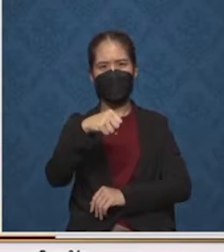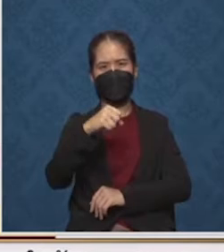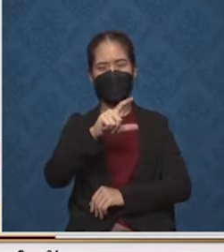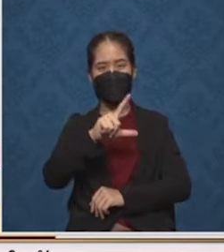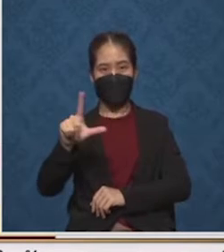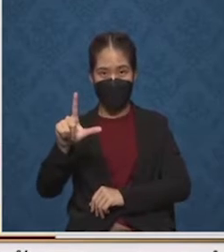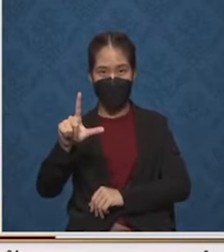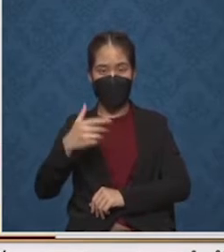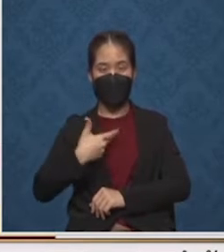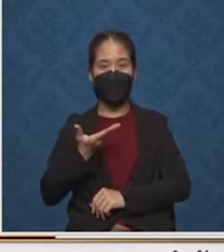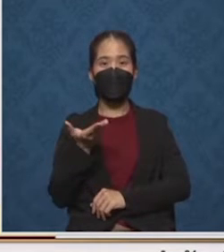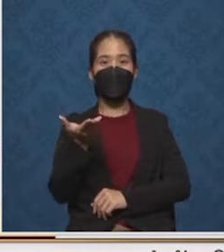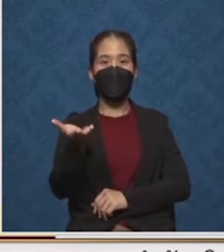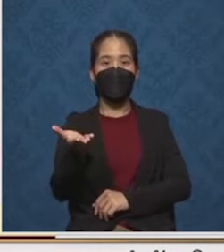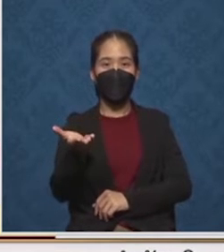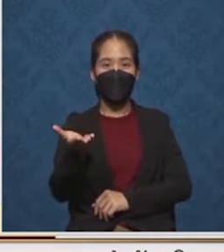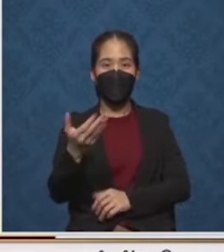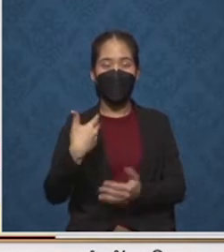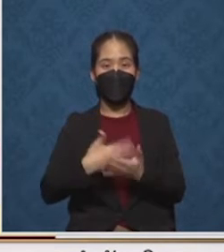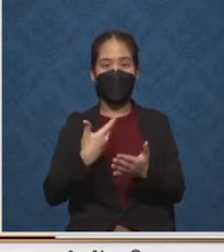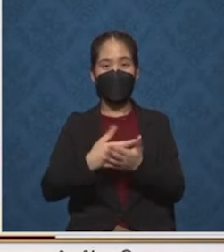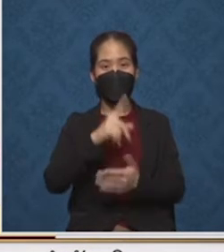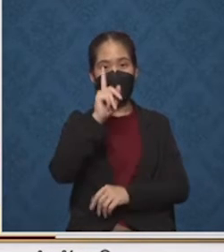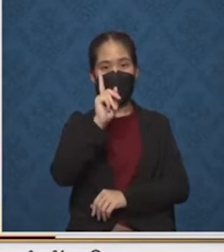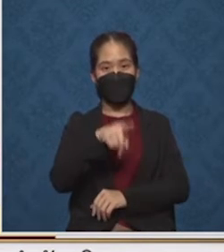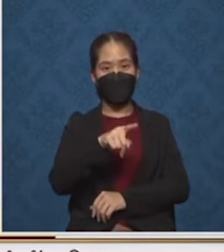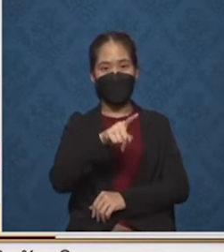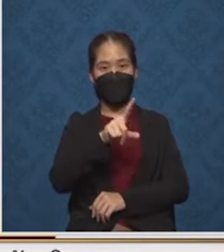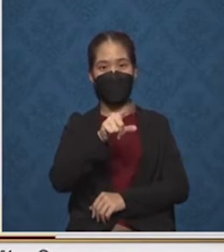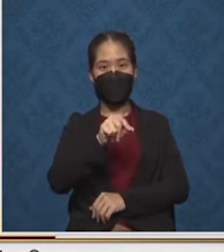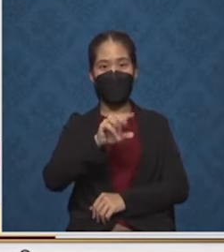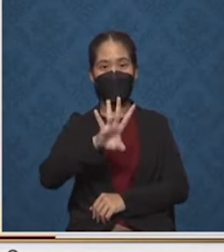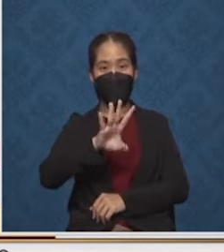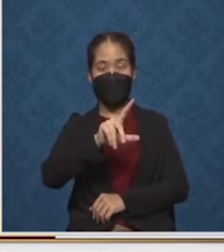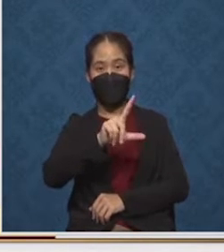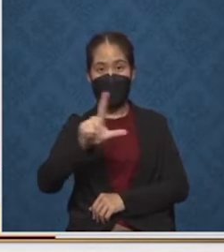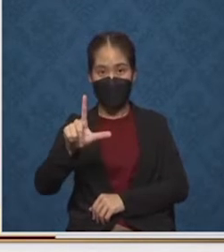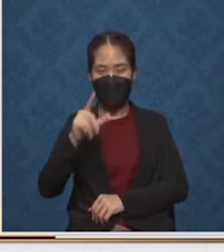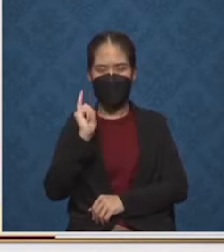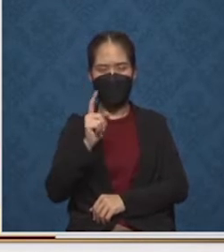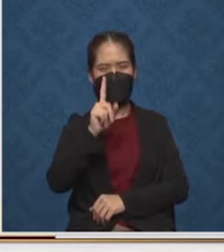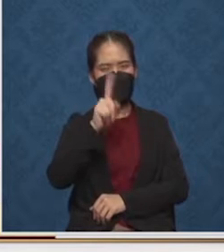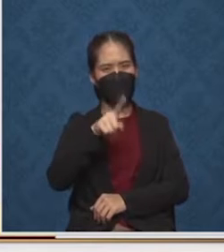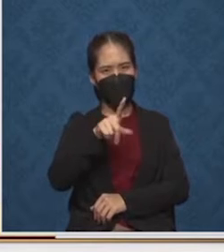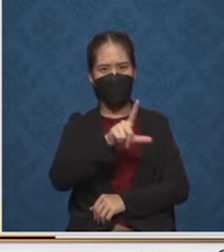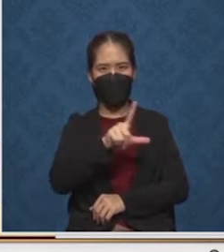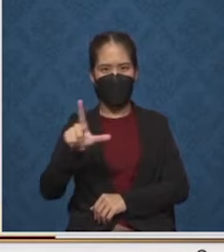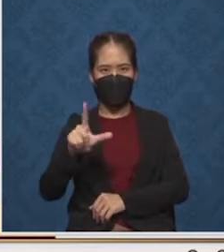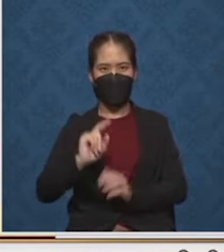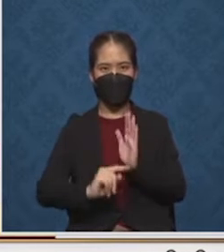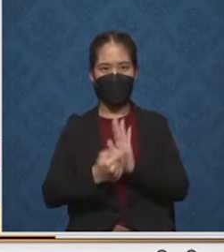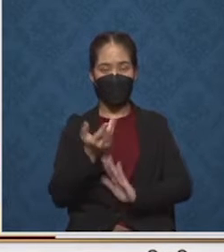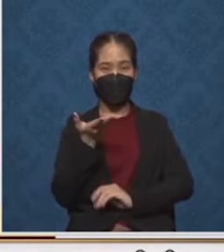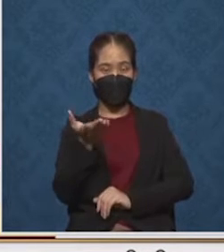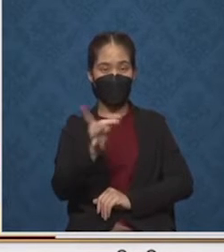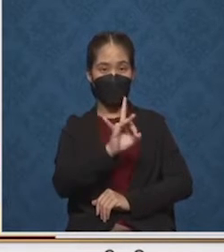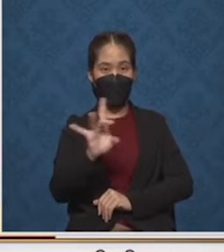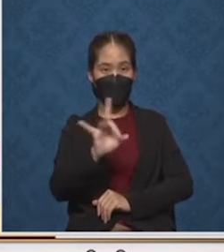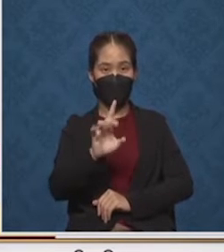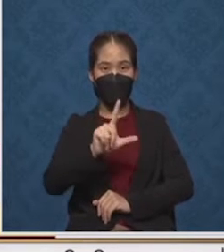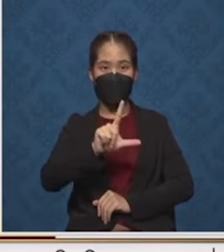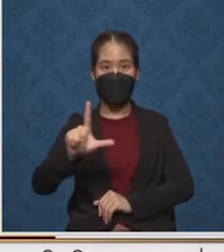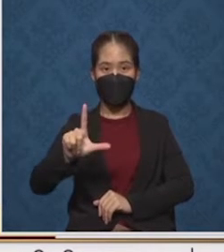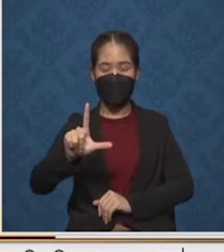เขาเลยขอเงินไป 1,00014ล้านบาทจริง 1พันล้านครับตอนแรกของไปแค่ 800ล้าน